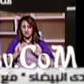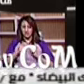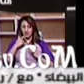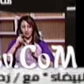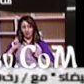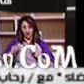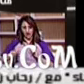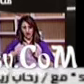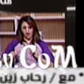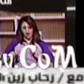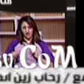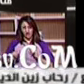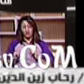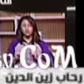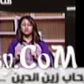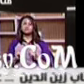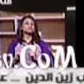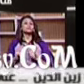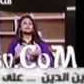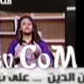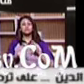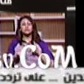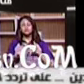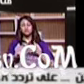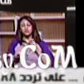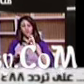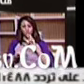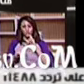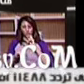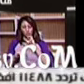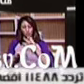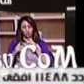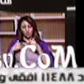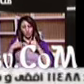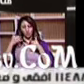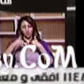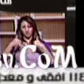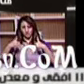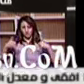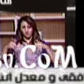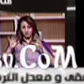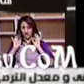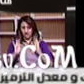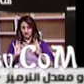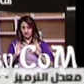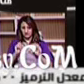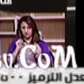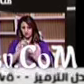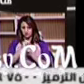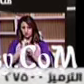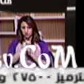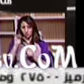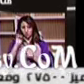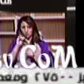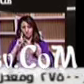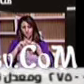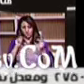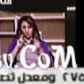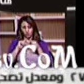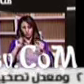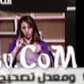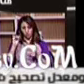ربما الحكم الذي نتكلم بشانه الان وبالتالي ينبغي ان نقف وقفه في هذا المجال ده موضوع خطير جدا جدا جدا